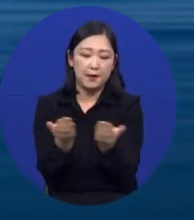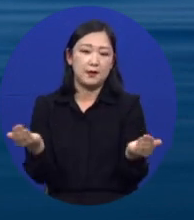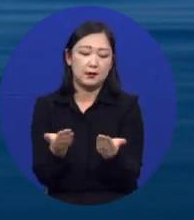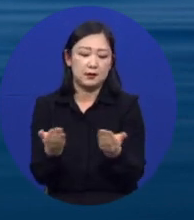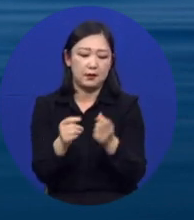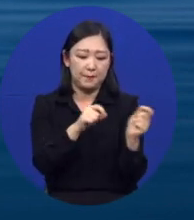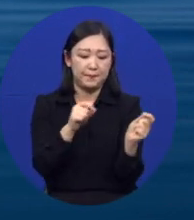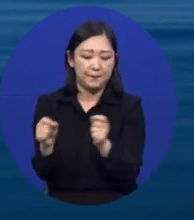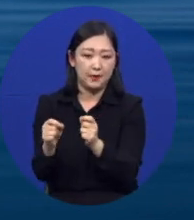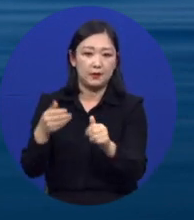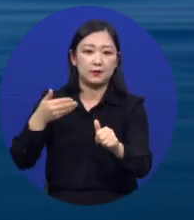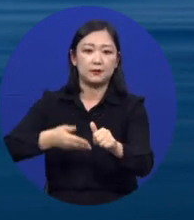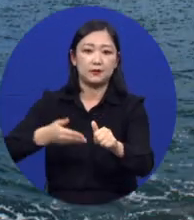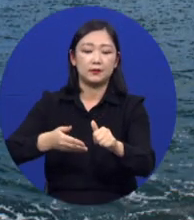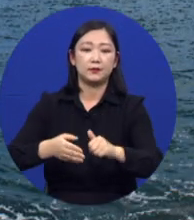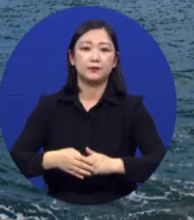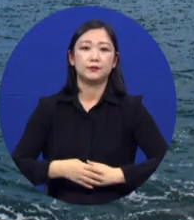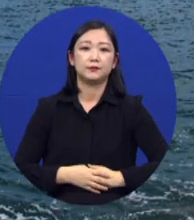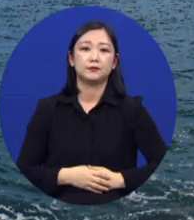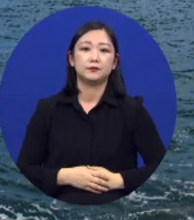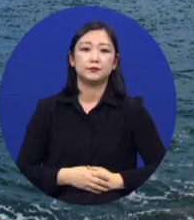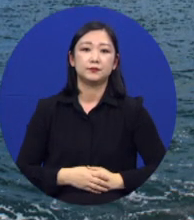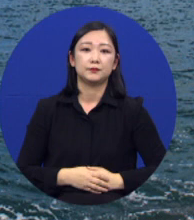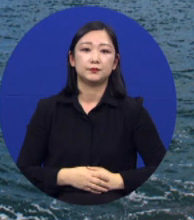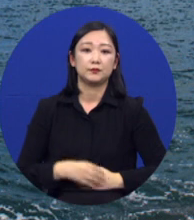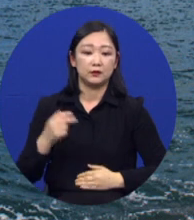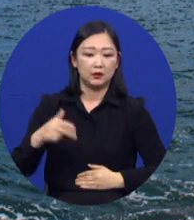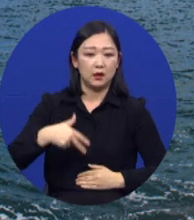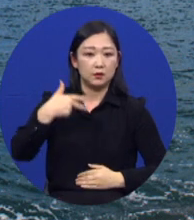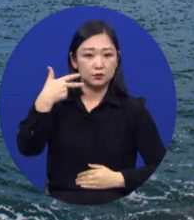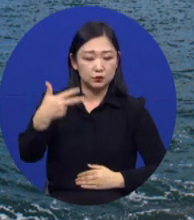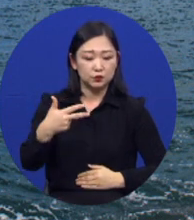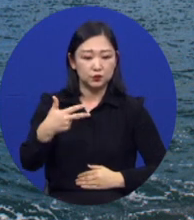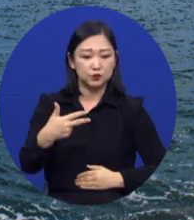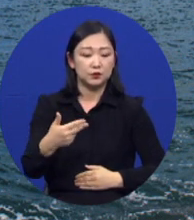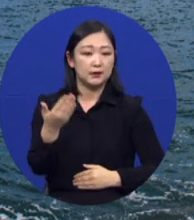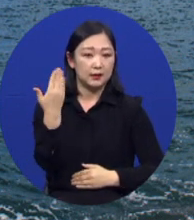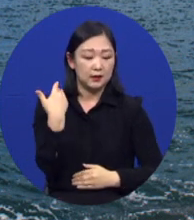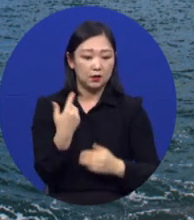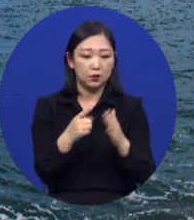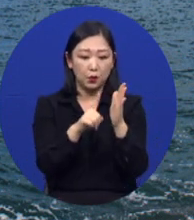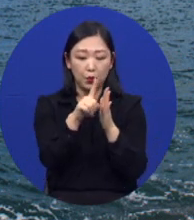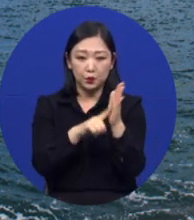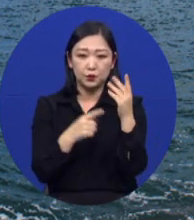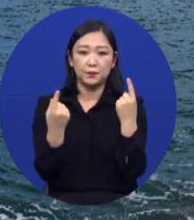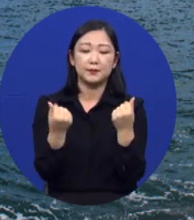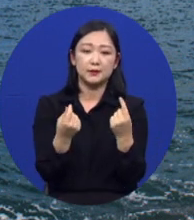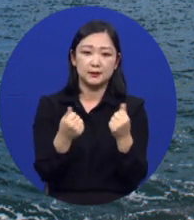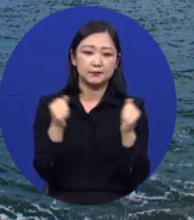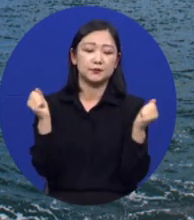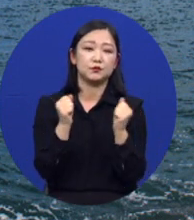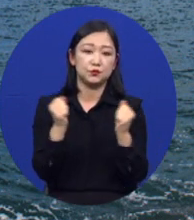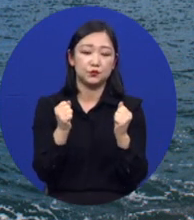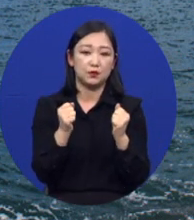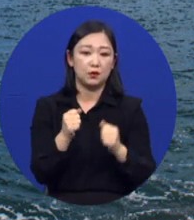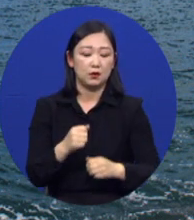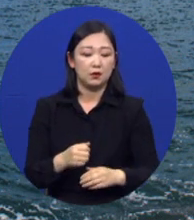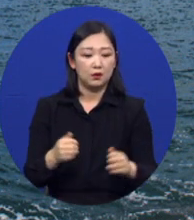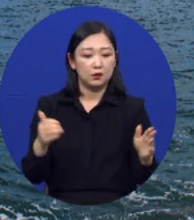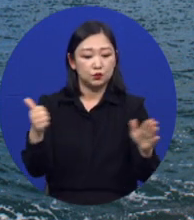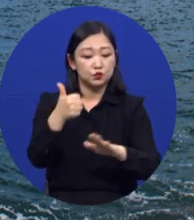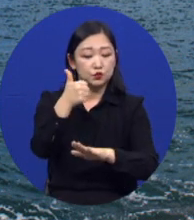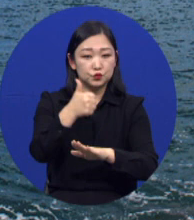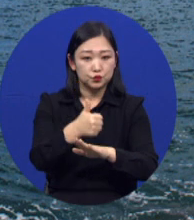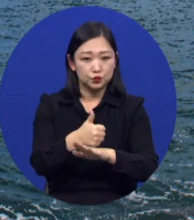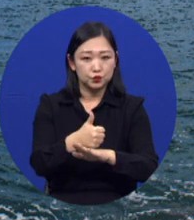잠시 밀어 2시기 바랍니다 다음주도 예년 기온을 밑돌며 서 추운 날씨가 이어지겠습니다 다음주 후반부터 는